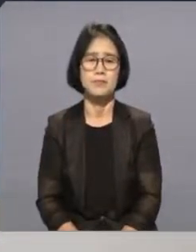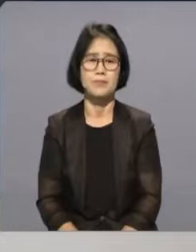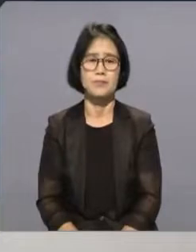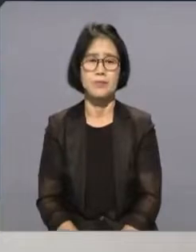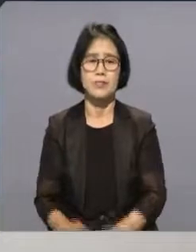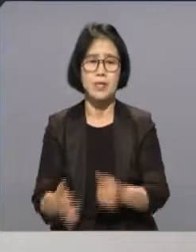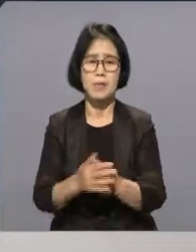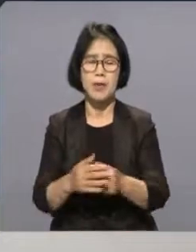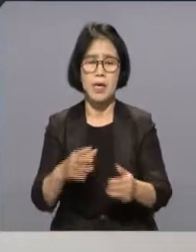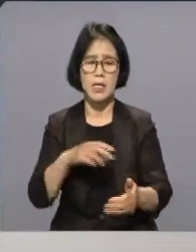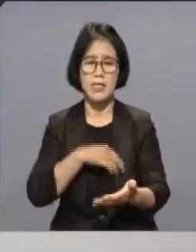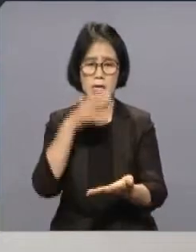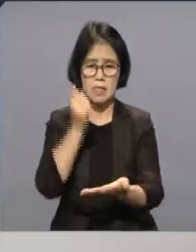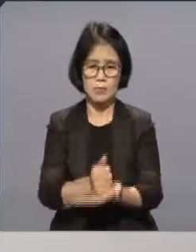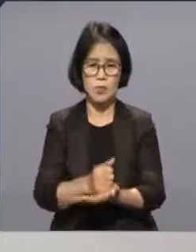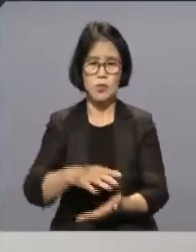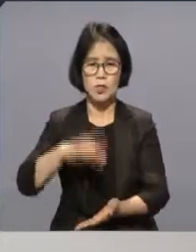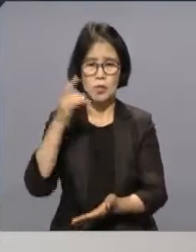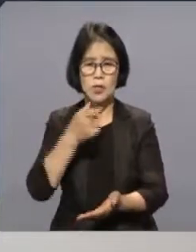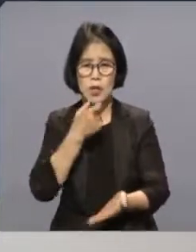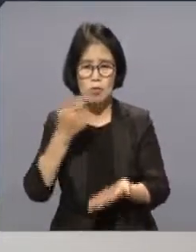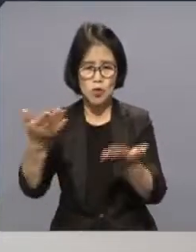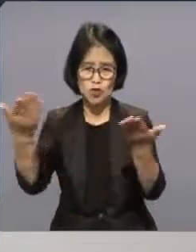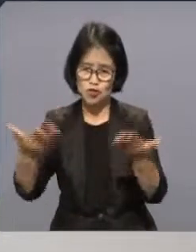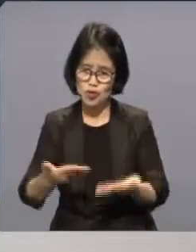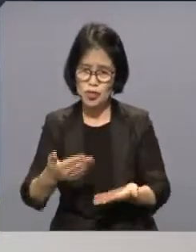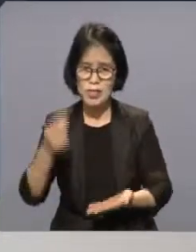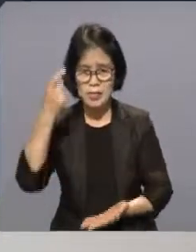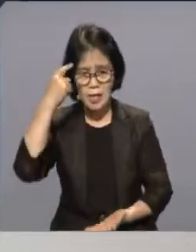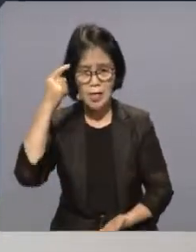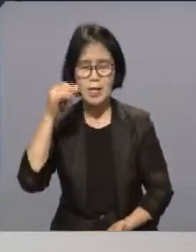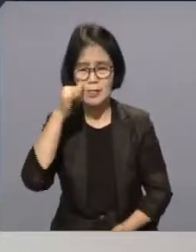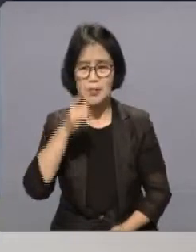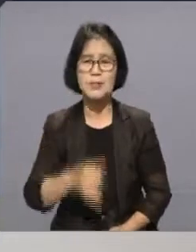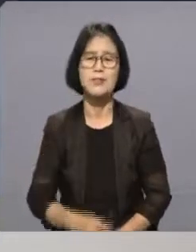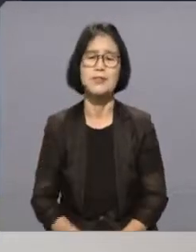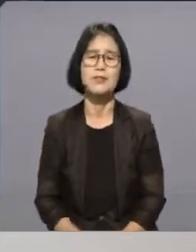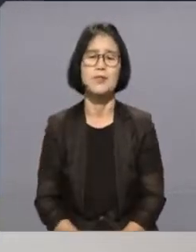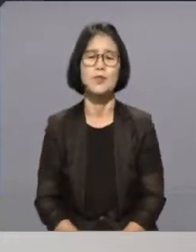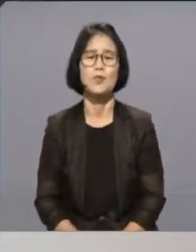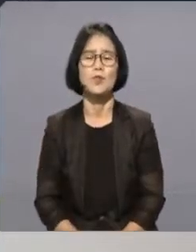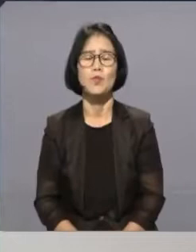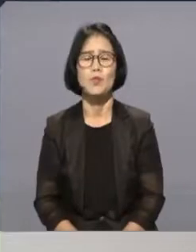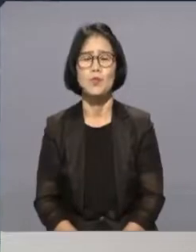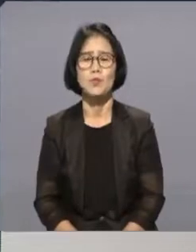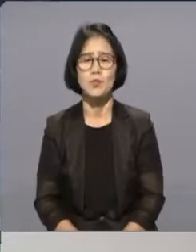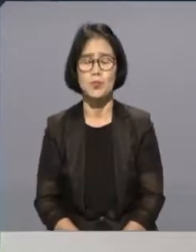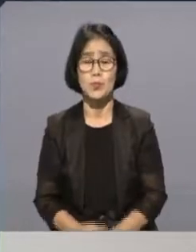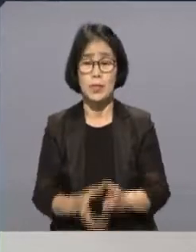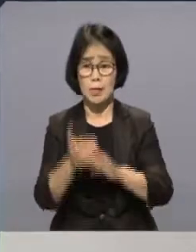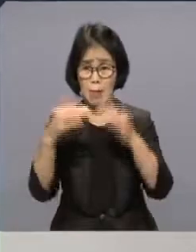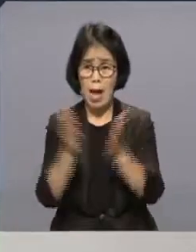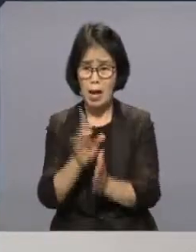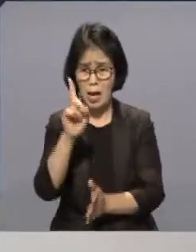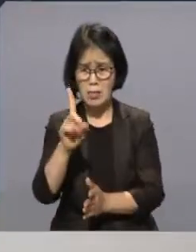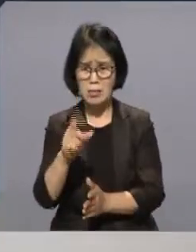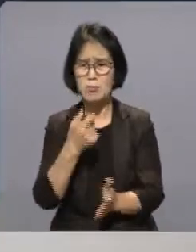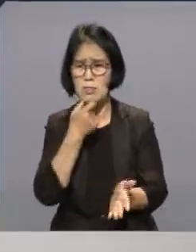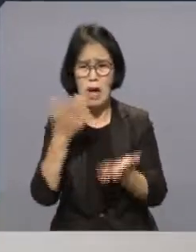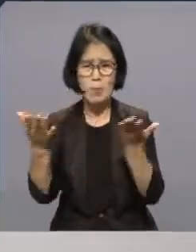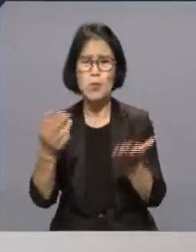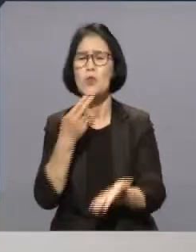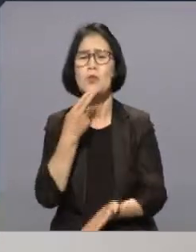그래서 그냥 의장님도 처음에는 양보해 주시지 않을까 생각하고 있습니다. 네네. 원팀 아니었고 양보도